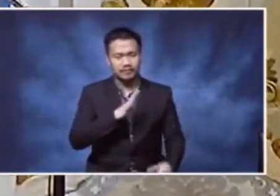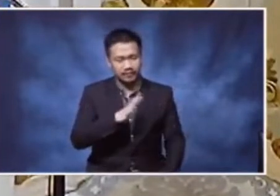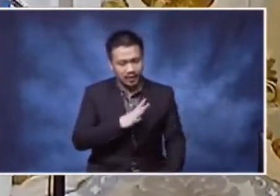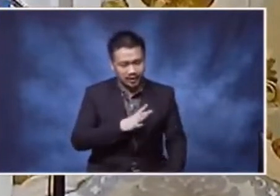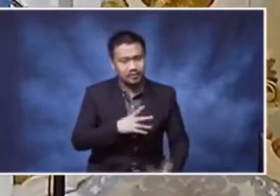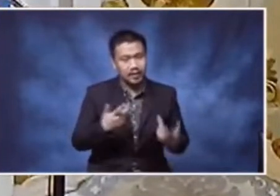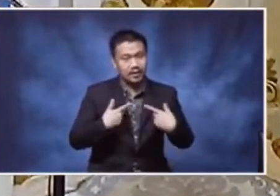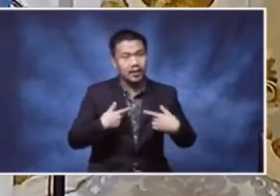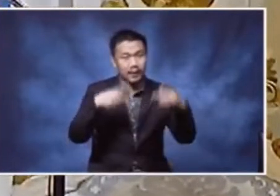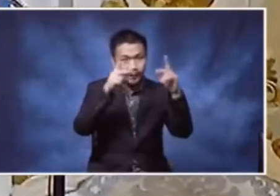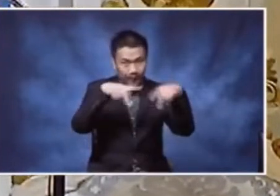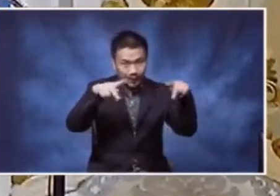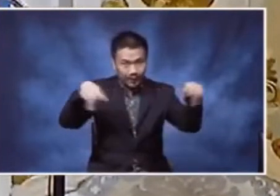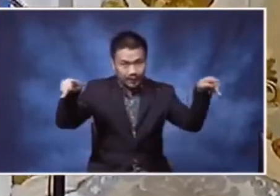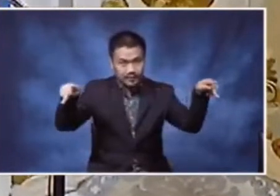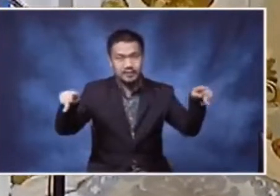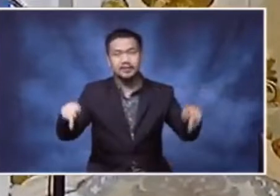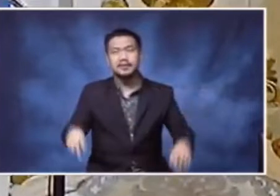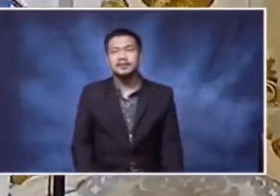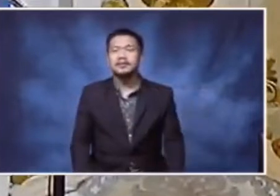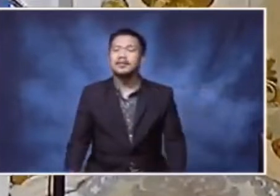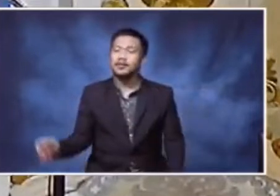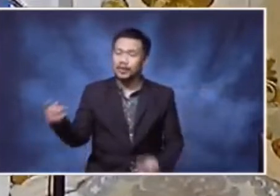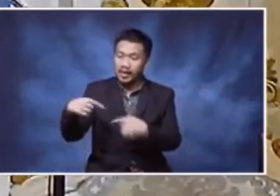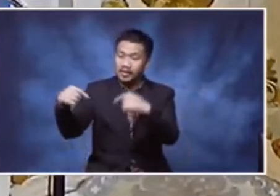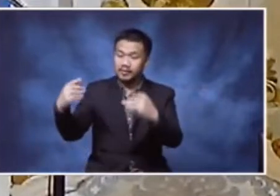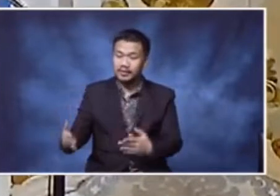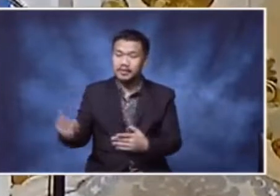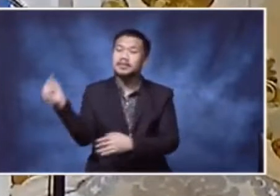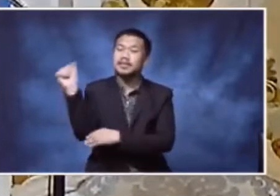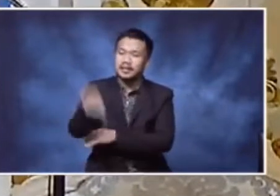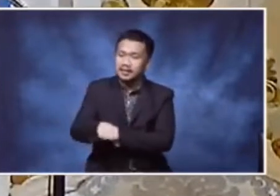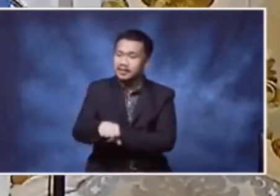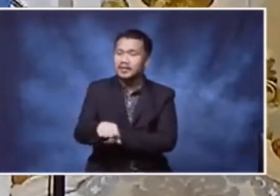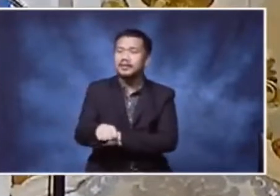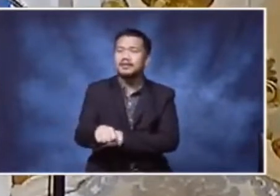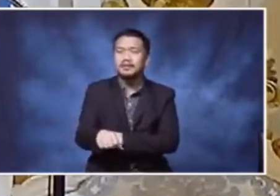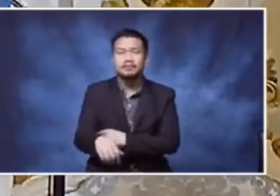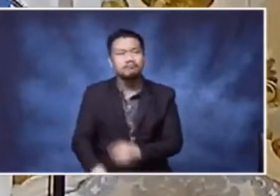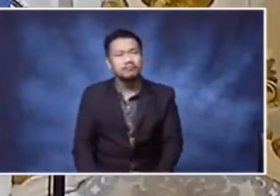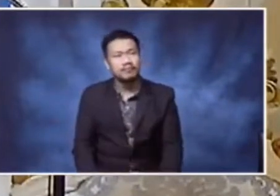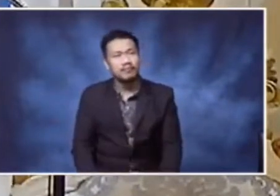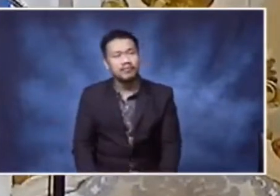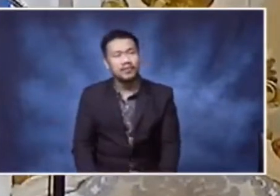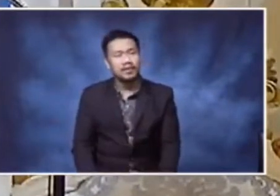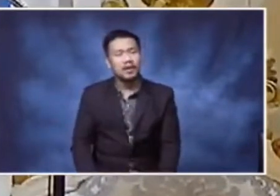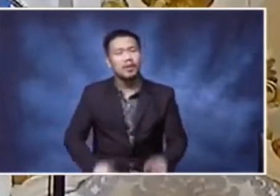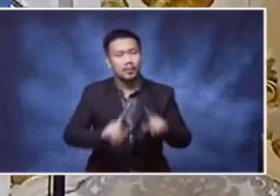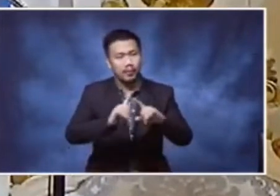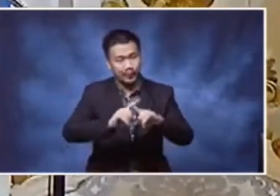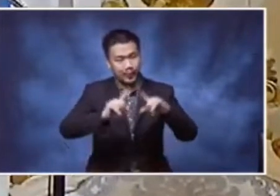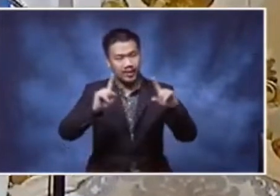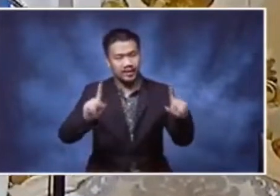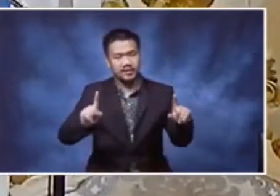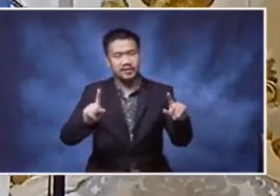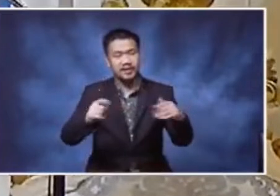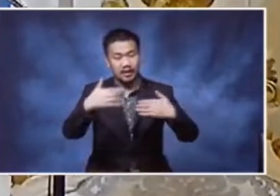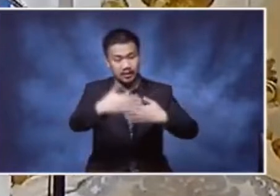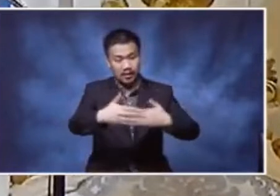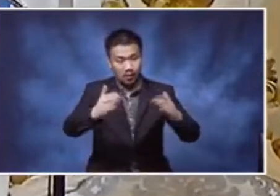palasyo, pero ang kaba ng tipan, ang symbol ng presence ng Diyos, the Ark